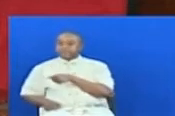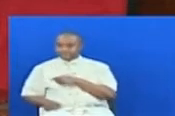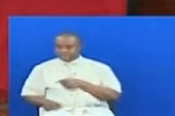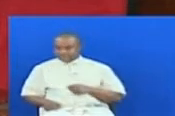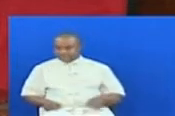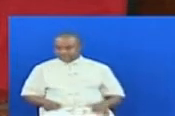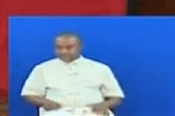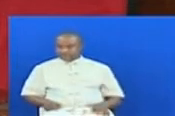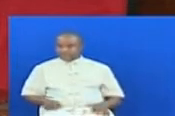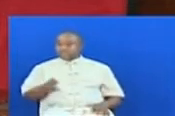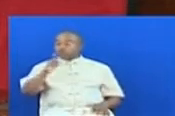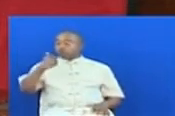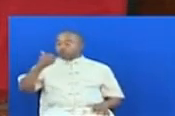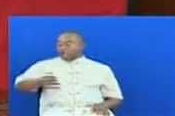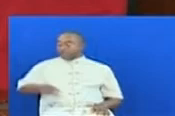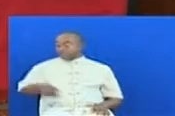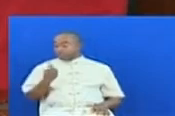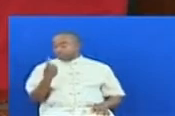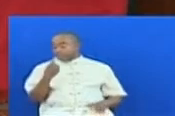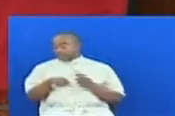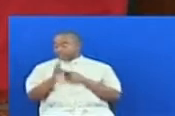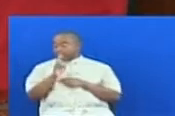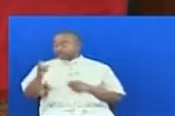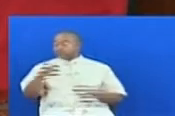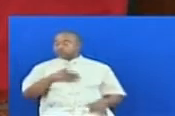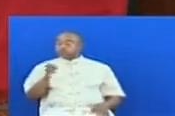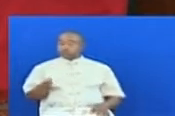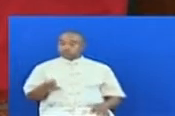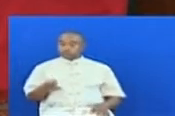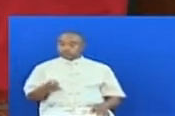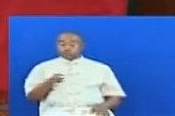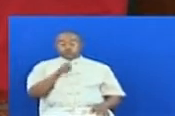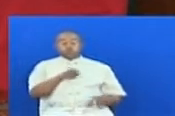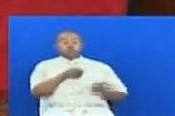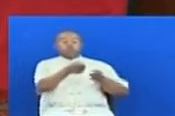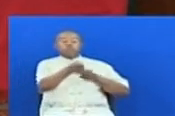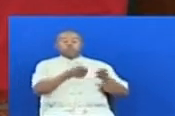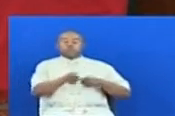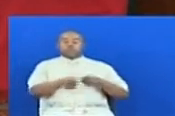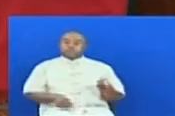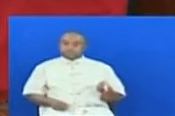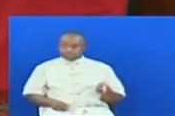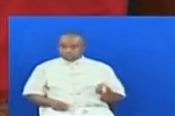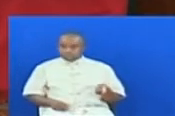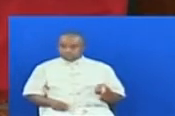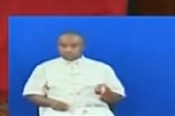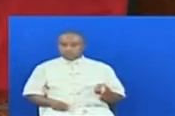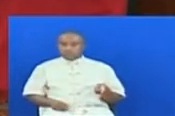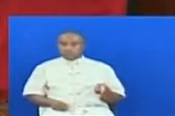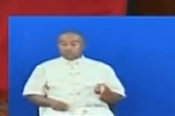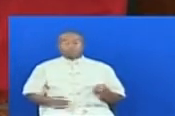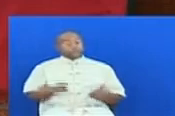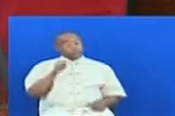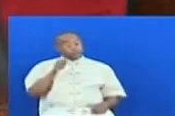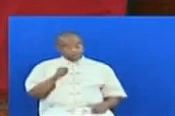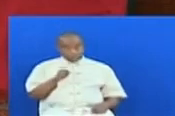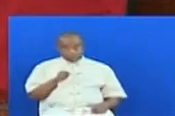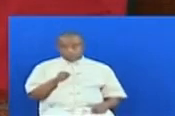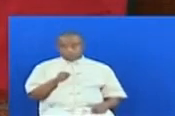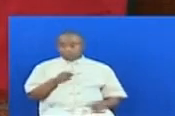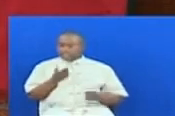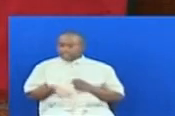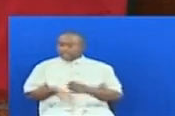Yuko afisa masuhuli wa halmashauri yetu ambaye ni mkurugenzi. Lakini mkurugenzi huyu anasaidiwa kwa karibu